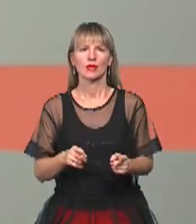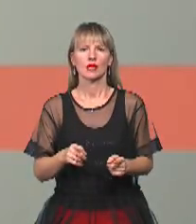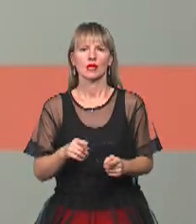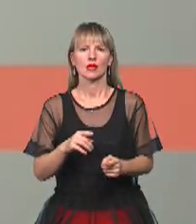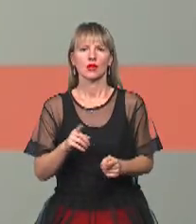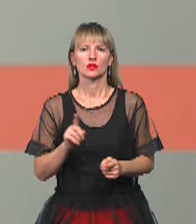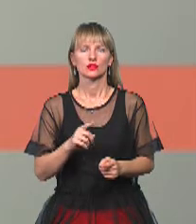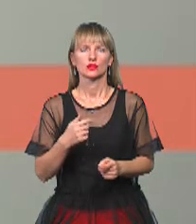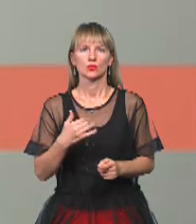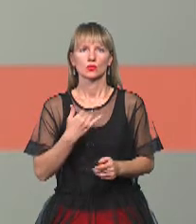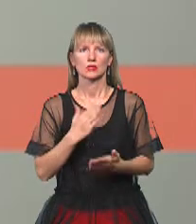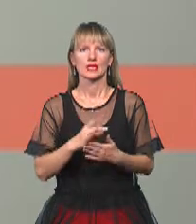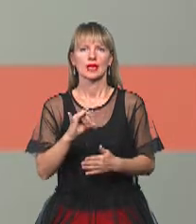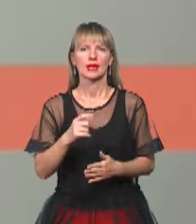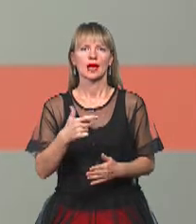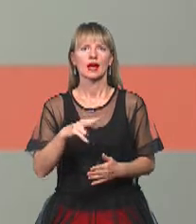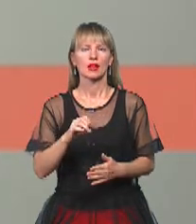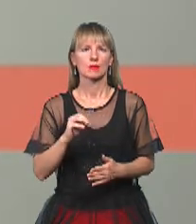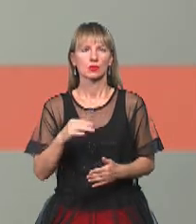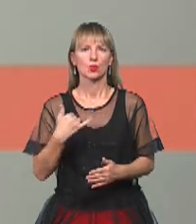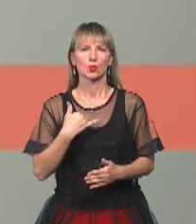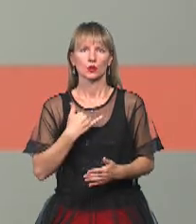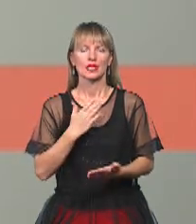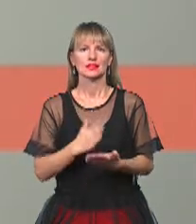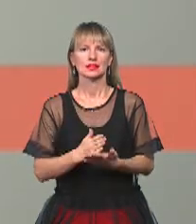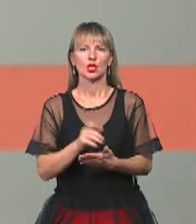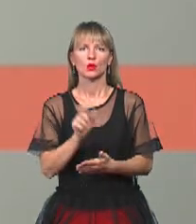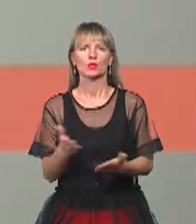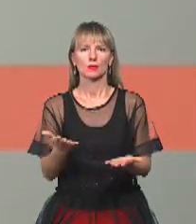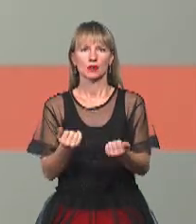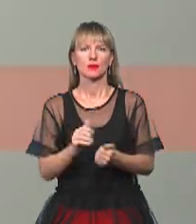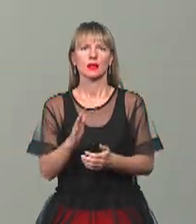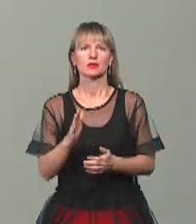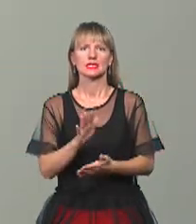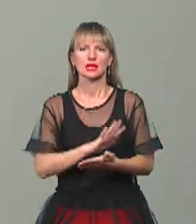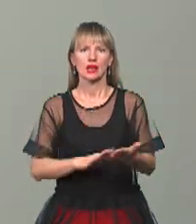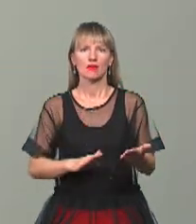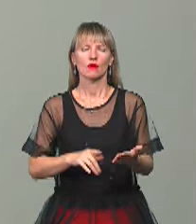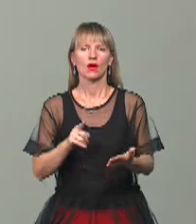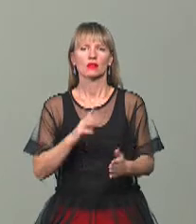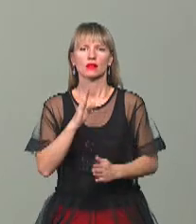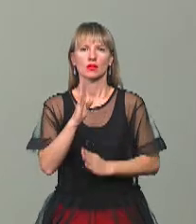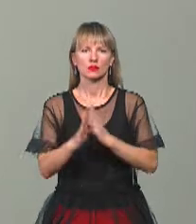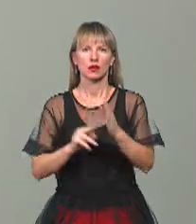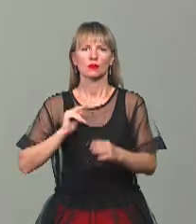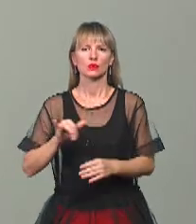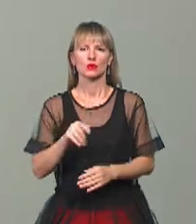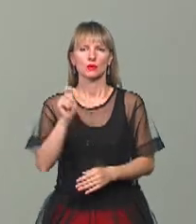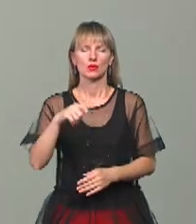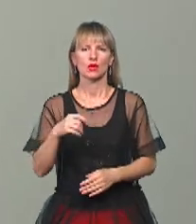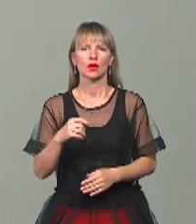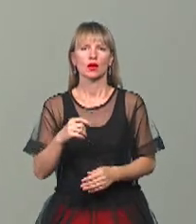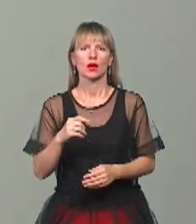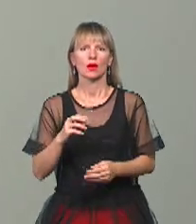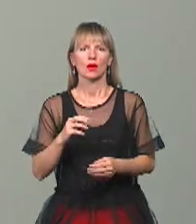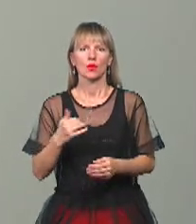звернути увагу, що в нас диспетчери, які приймають заявки, вони не цілодобово працюють. Субота, неділя – вихідний. У ці дні у нас